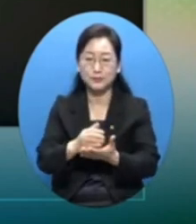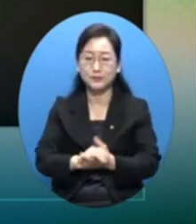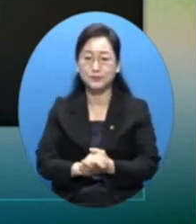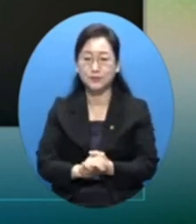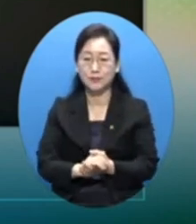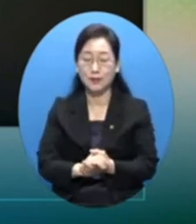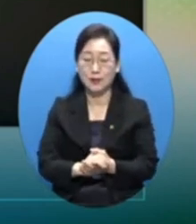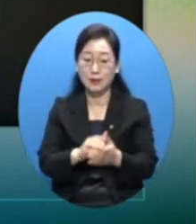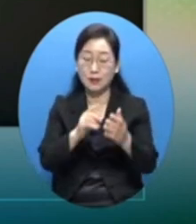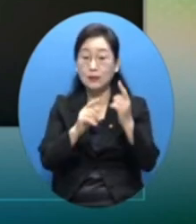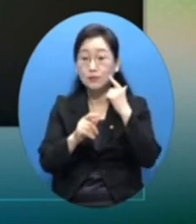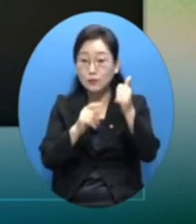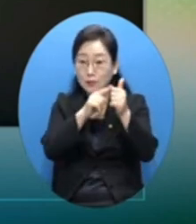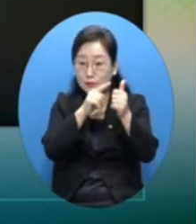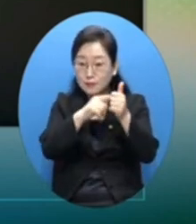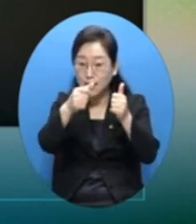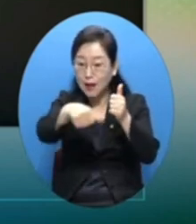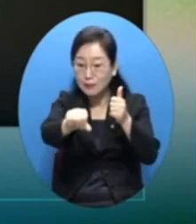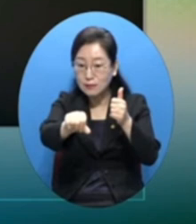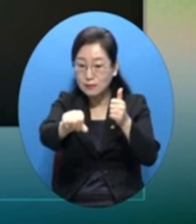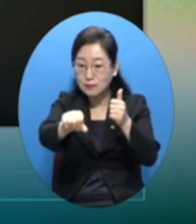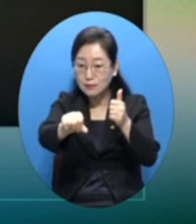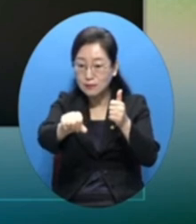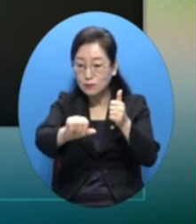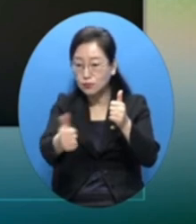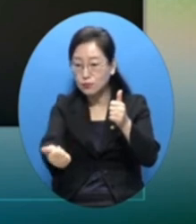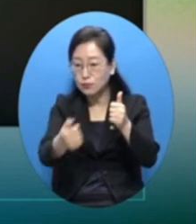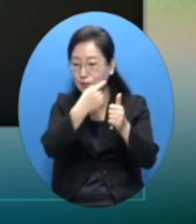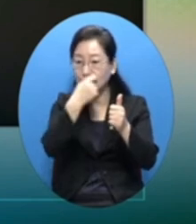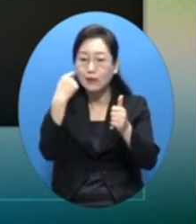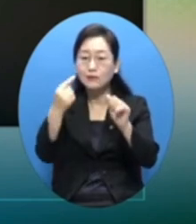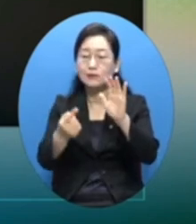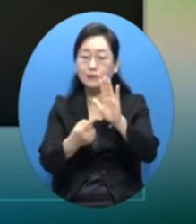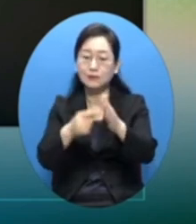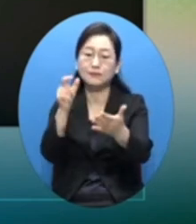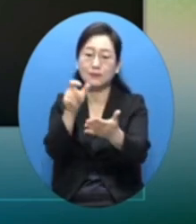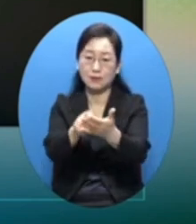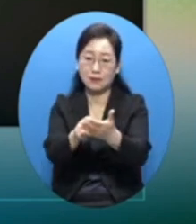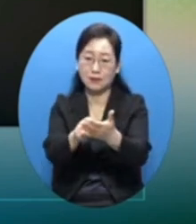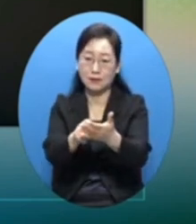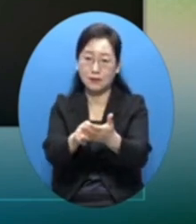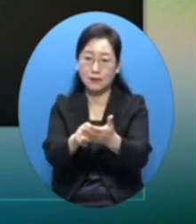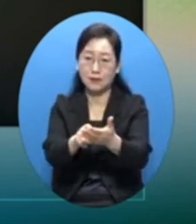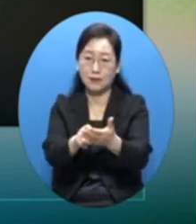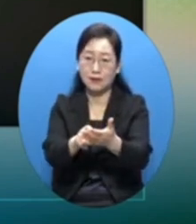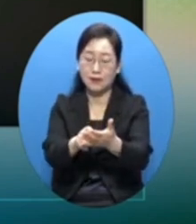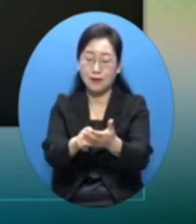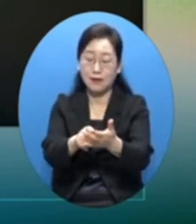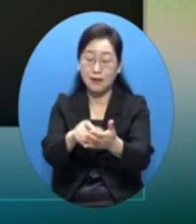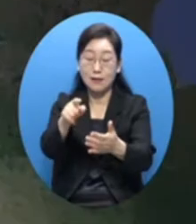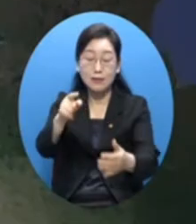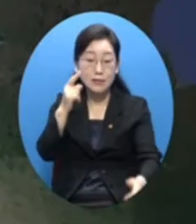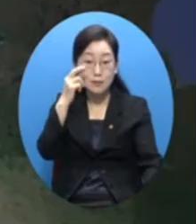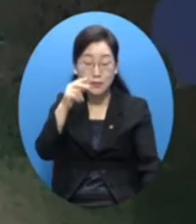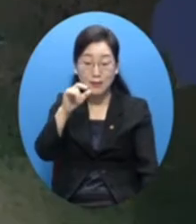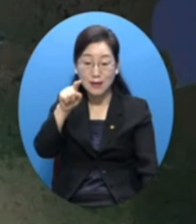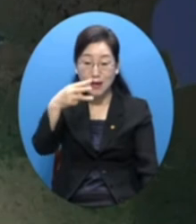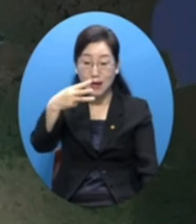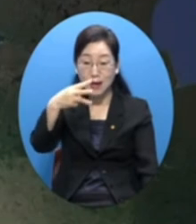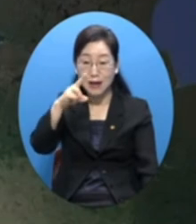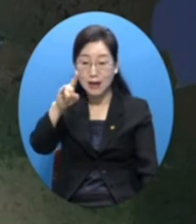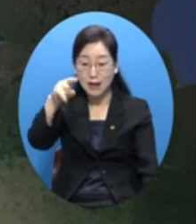자기 아들을 잃은 간증을 거기 다 담고 있었습니다. 웅장한 자연을 품고는 알래스카. 이 알래스카는